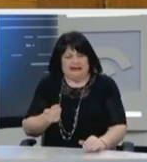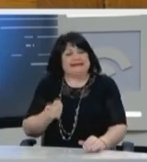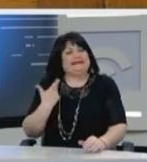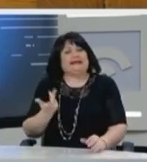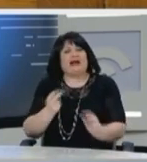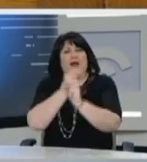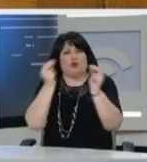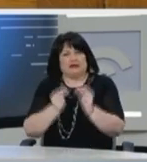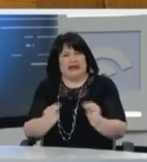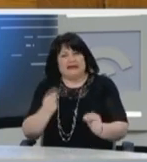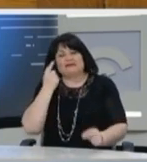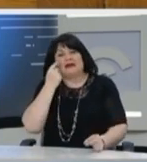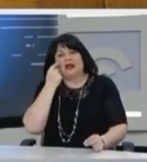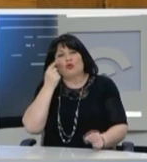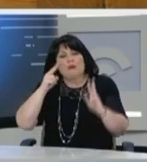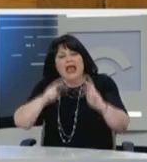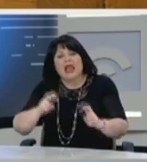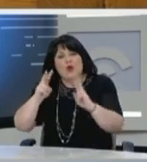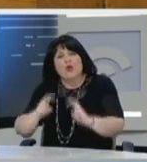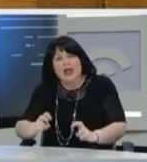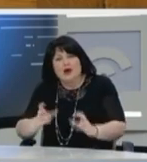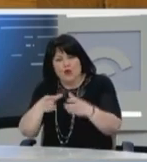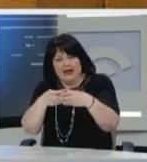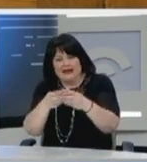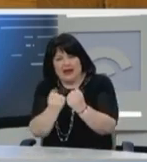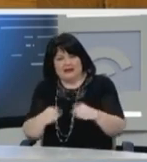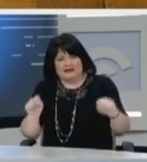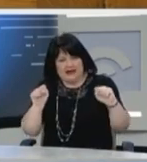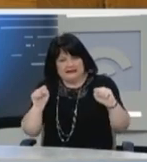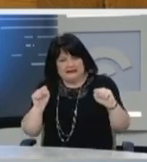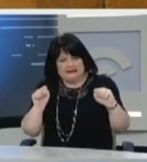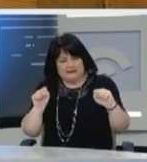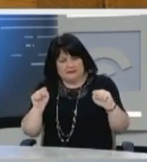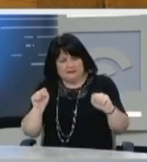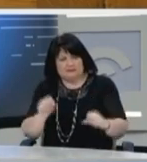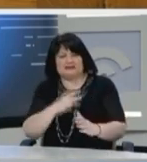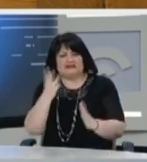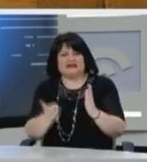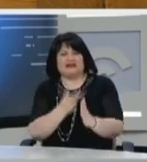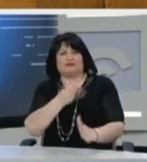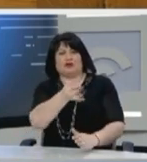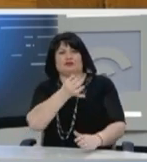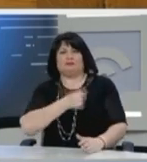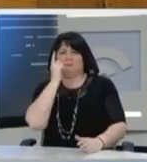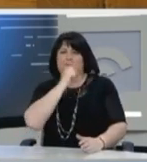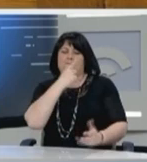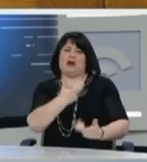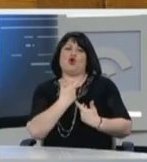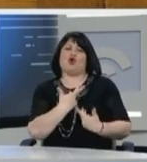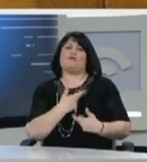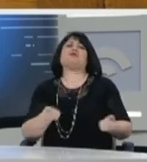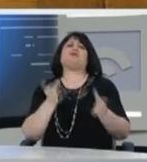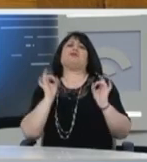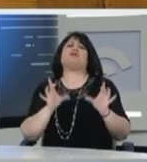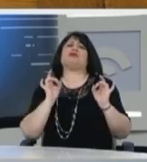ευρήματα να τα ελέγχουν στην ανεξάρτητη αρχή. Τρεις φορές μου είπε ψέματα ο Τσίπρας, δεν